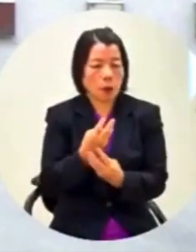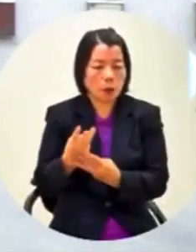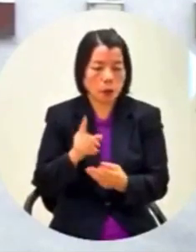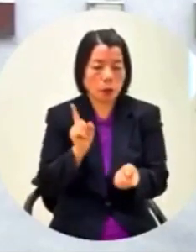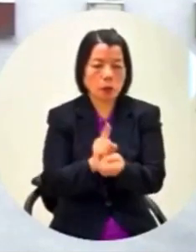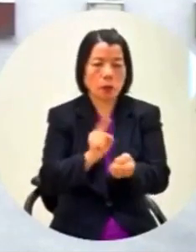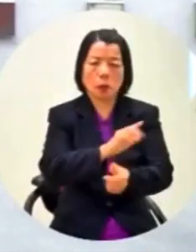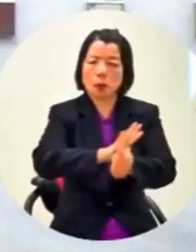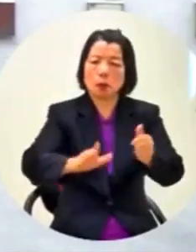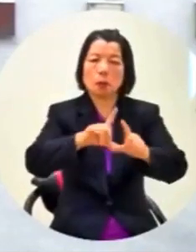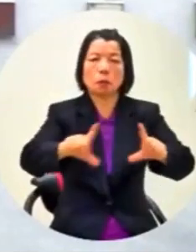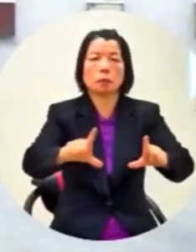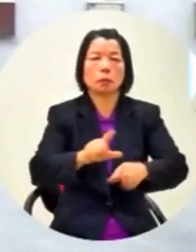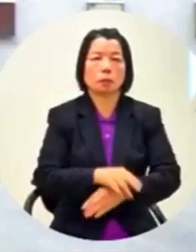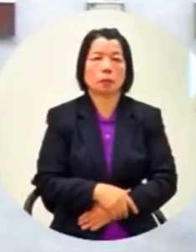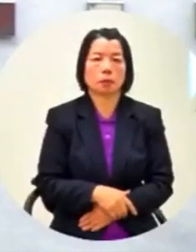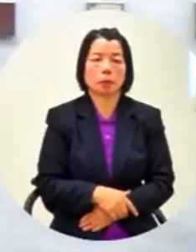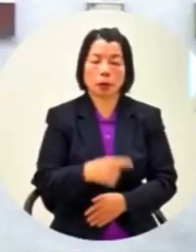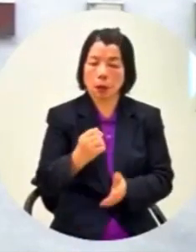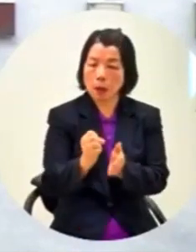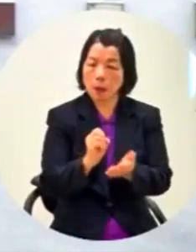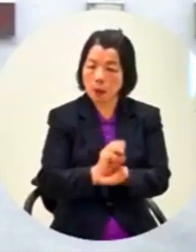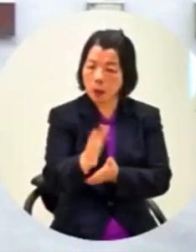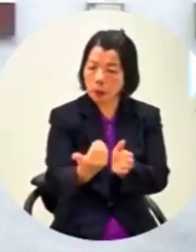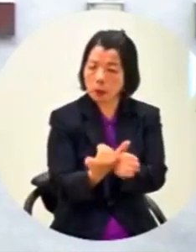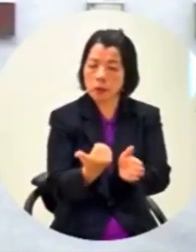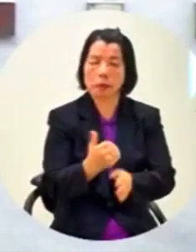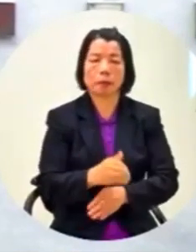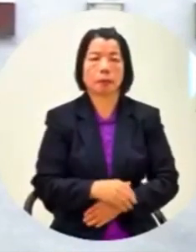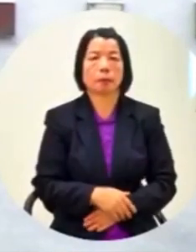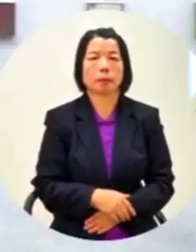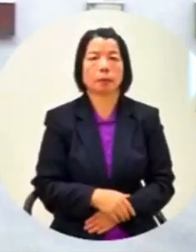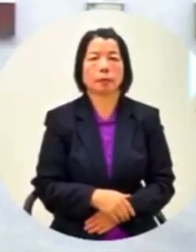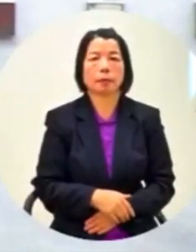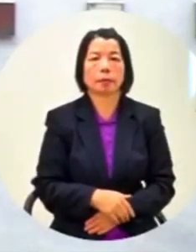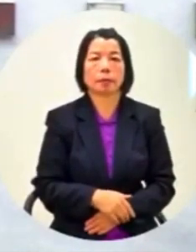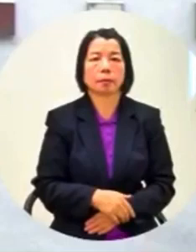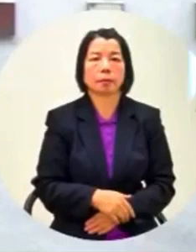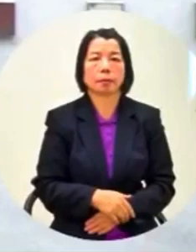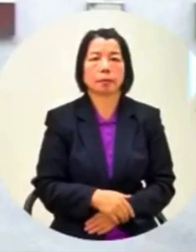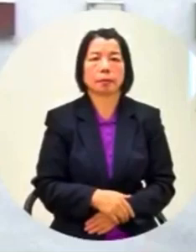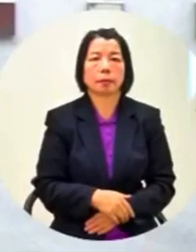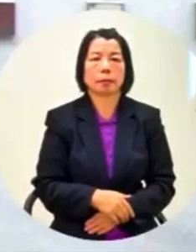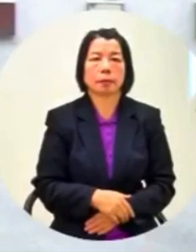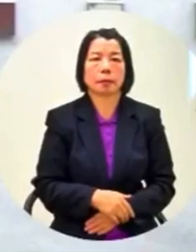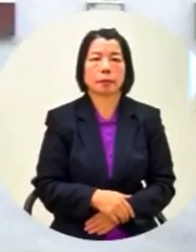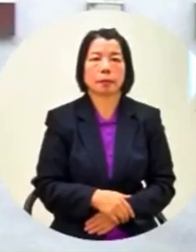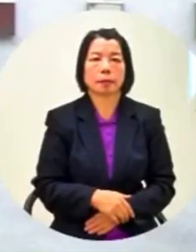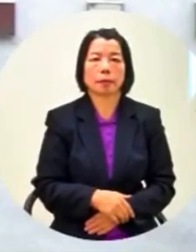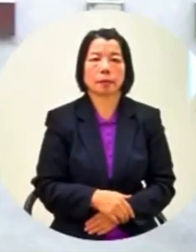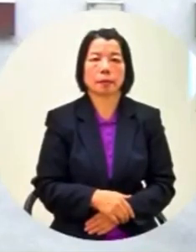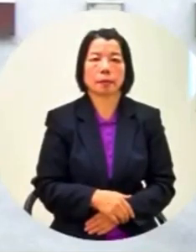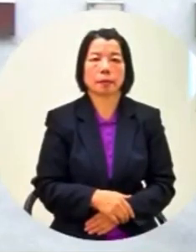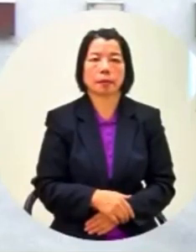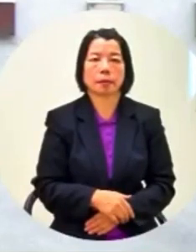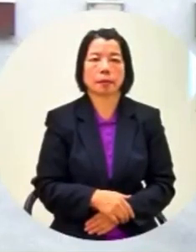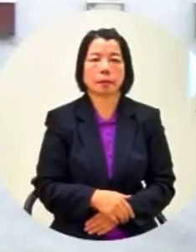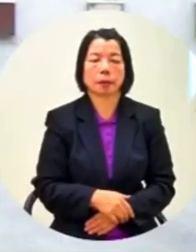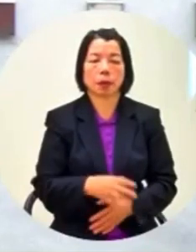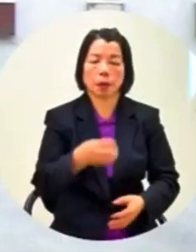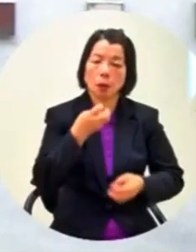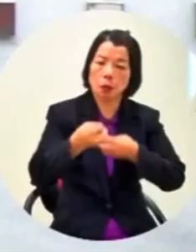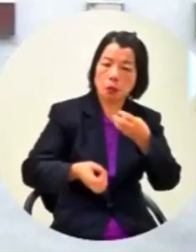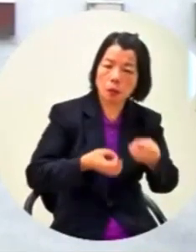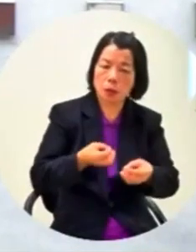大。在报告之前，也要跟大家一起来分享了